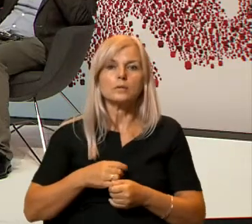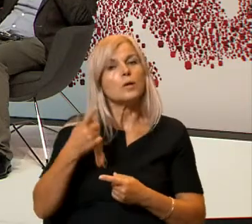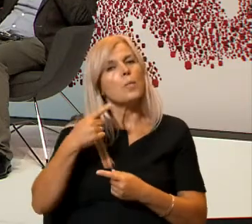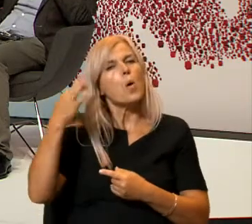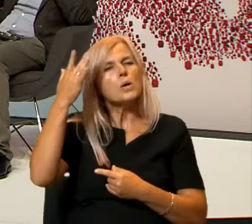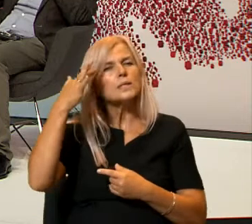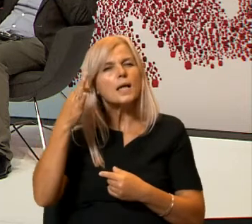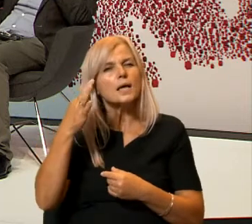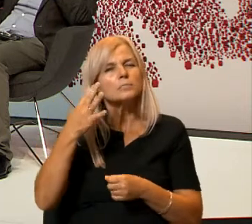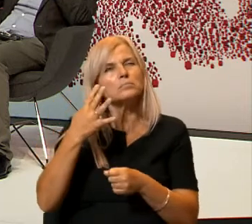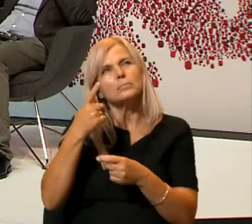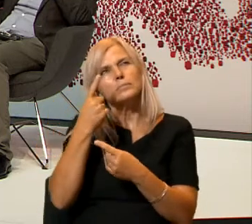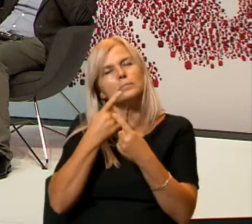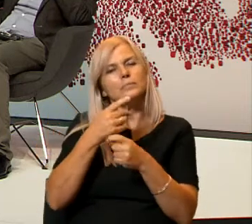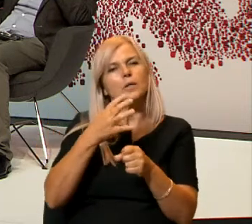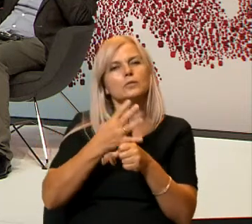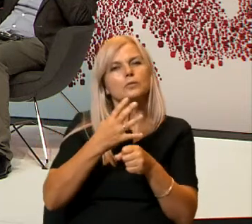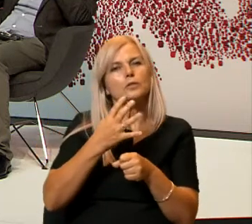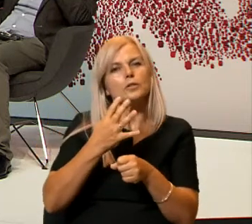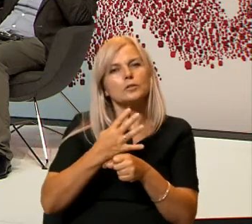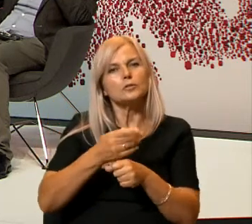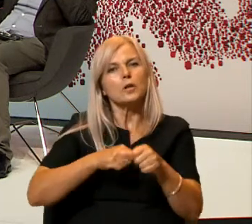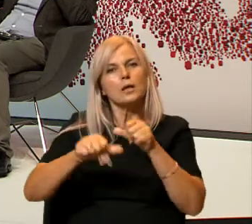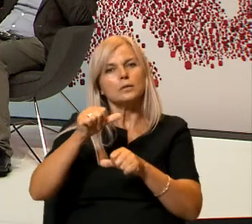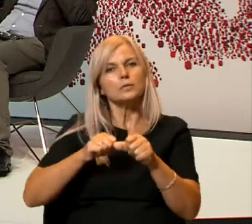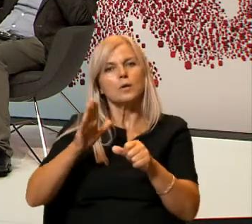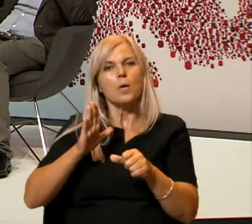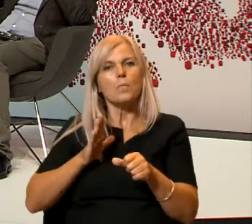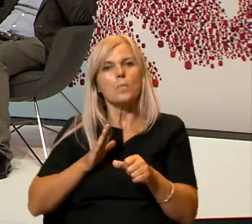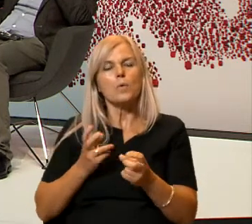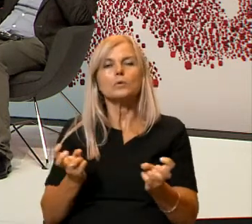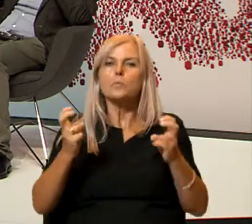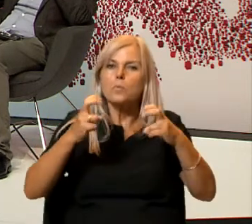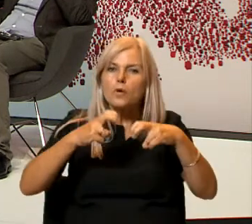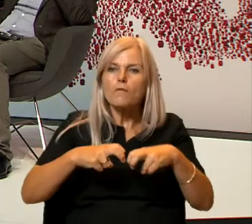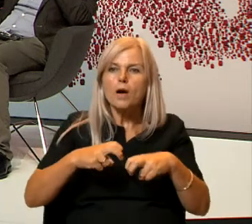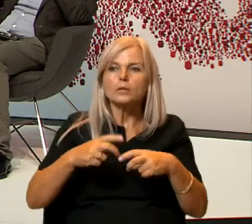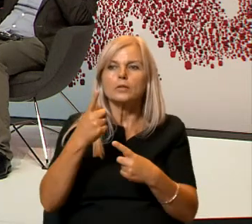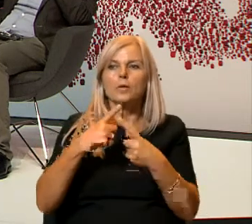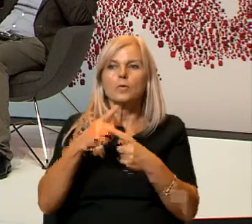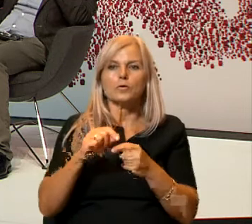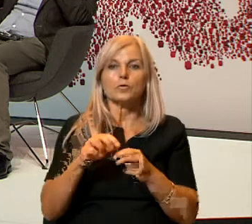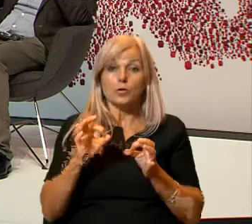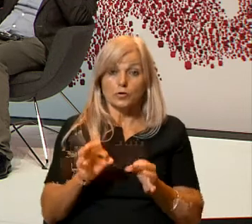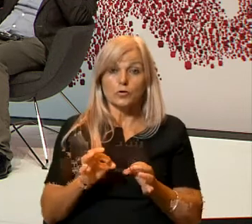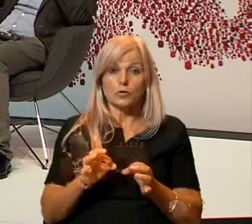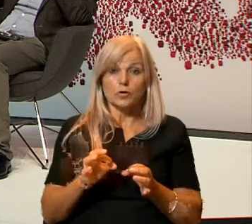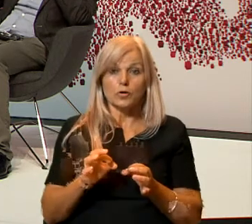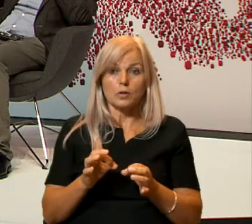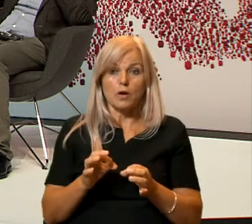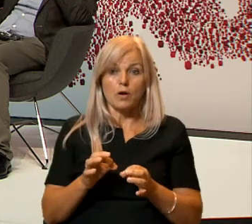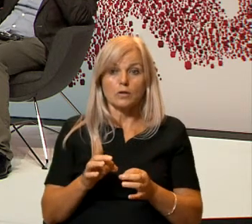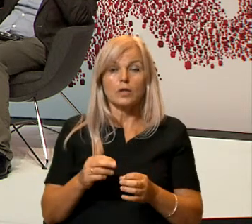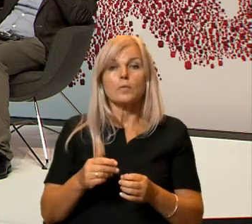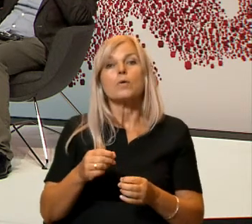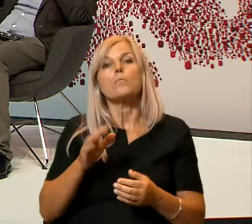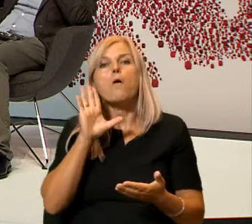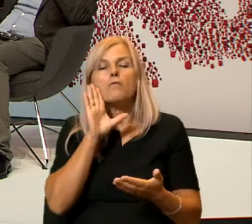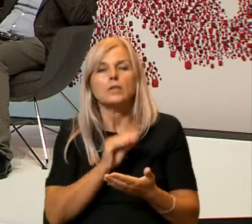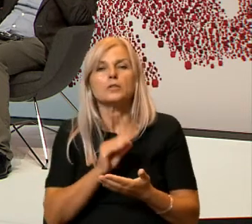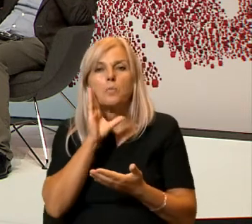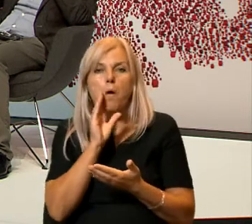temu albo został sformułowany rodzaj utopii, którą warto byłoby dzisiaj zacząć coraz bardziej serio powtarzać i